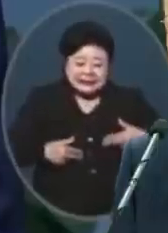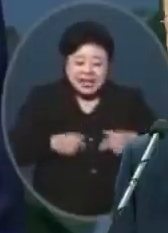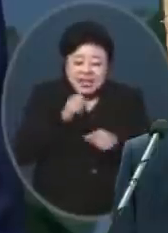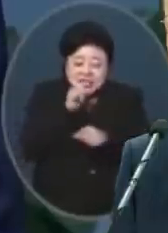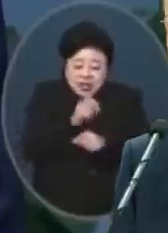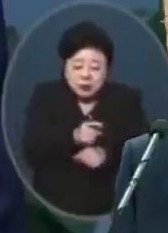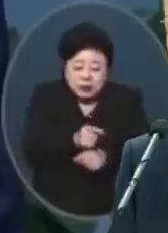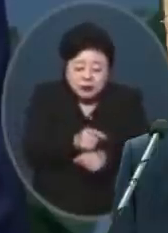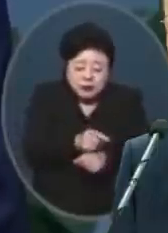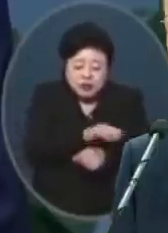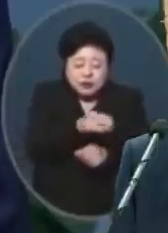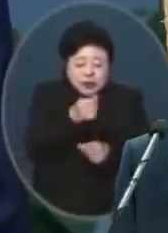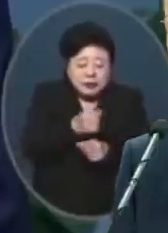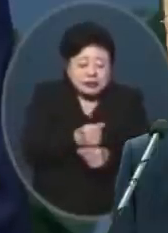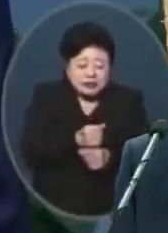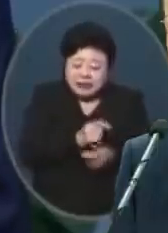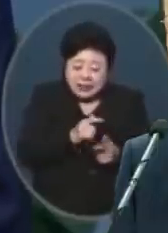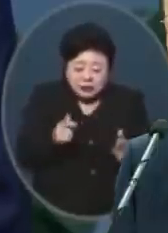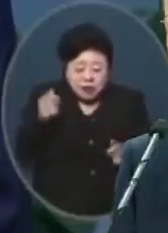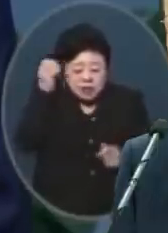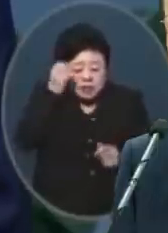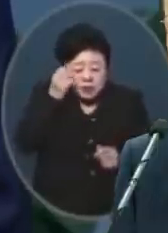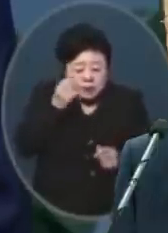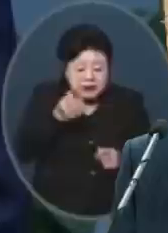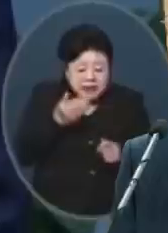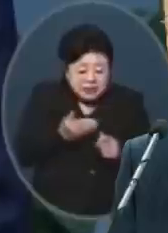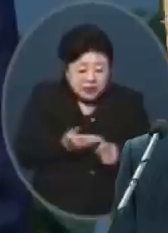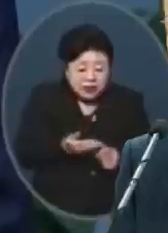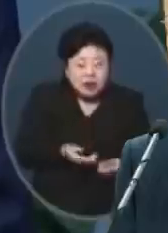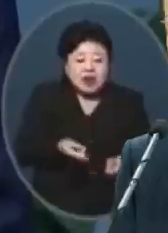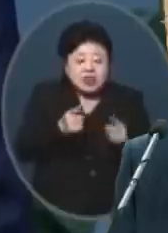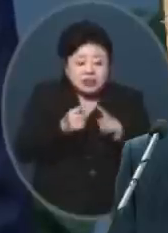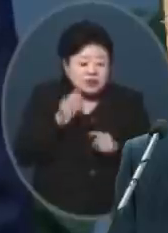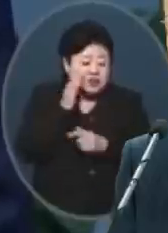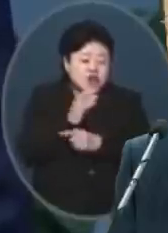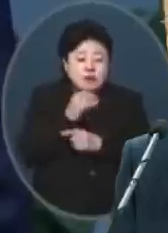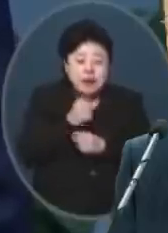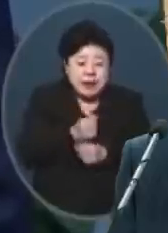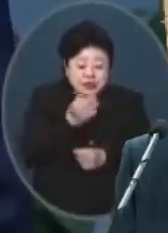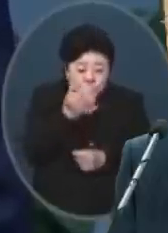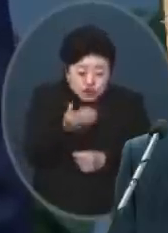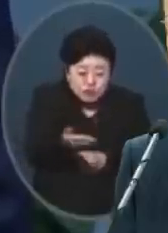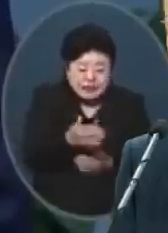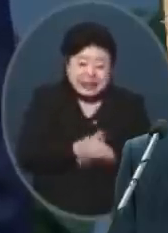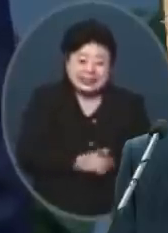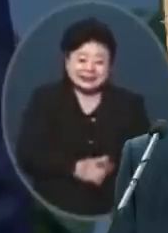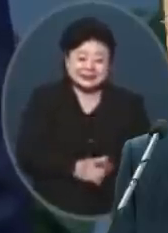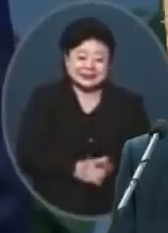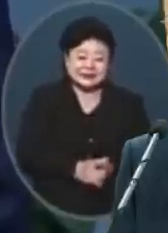우리가 만들어지는 것이 아니라 성령께서 열매 맺어 주시는 것입니다